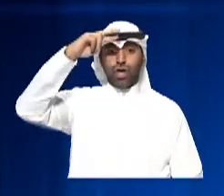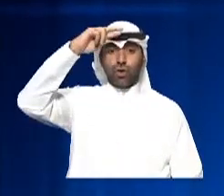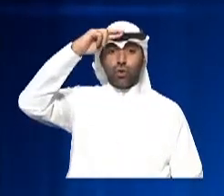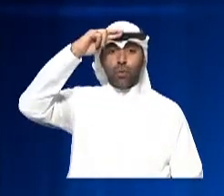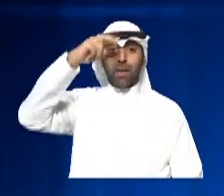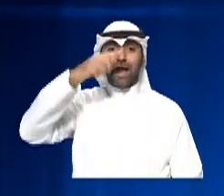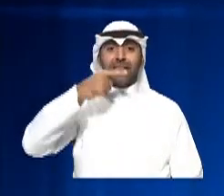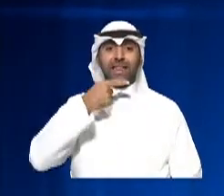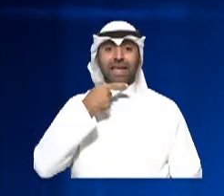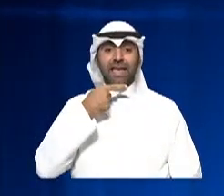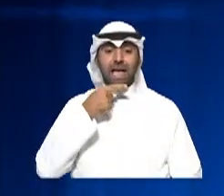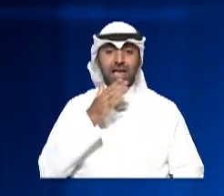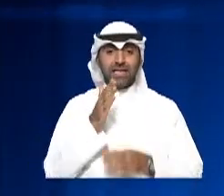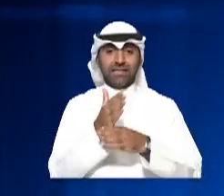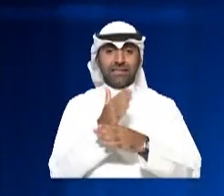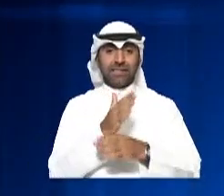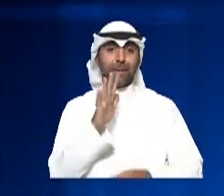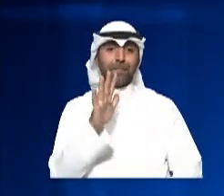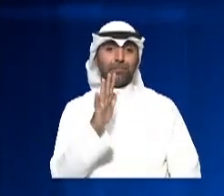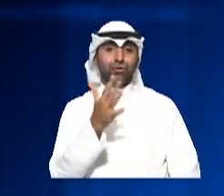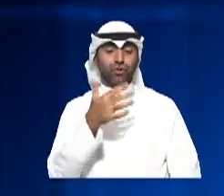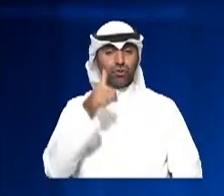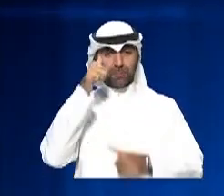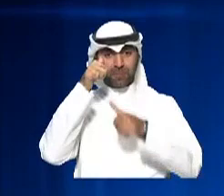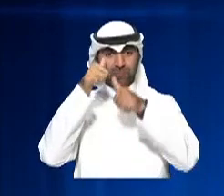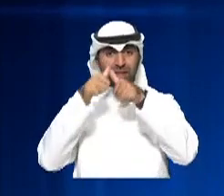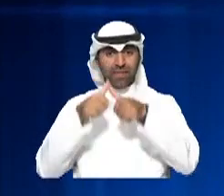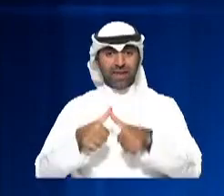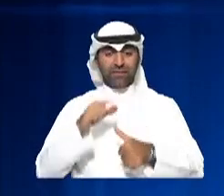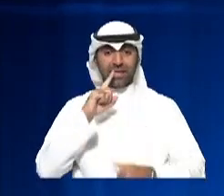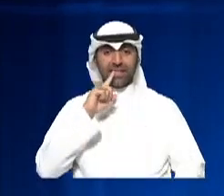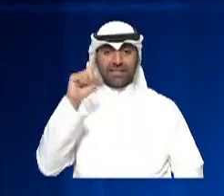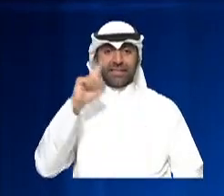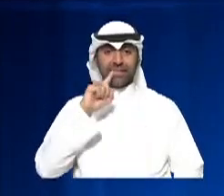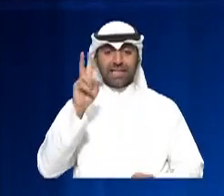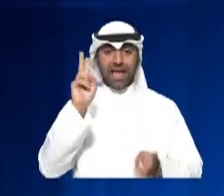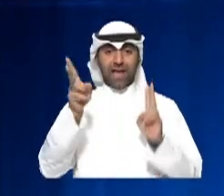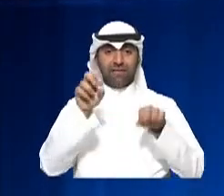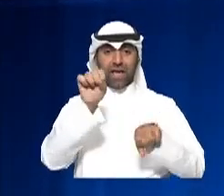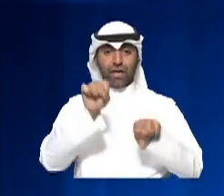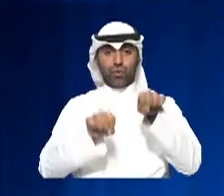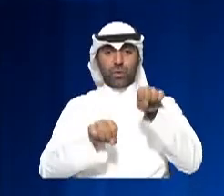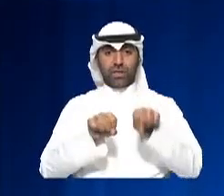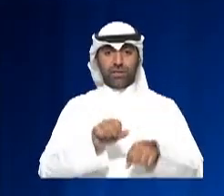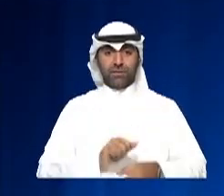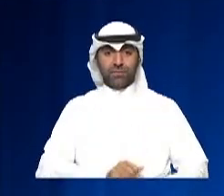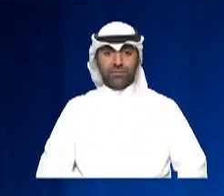تشارلز سافارين رئيس دومينيكا الصديقة بمناسبة العيد الوطني لبلاده.